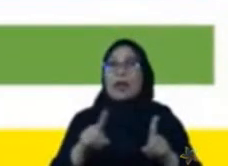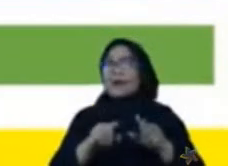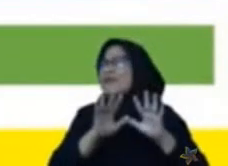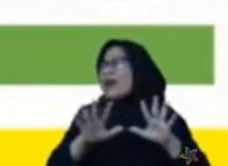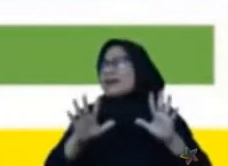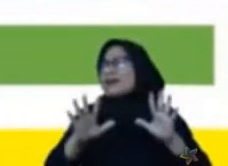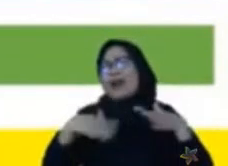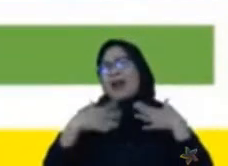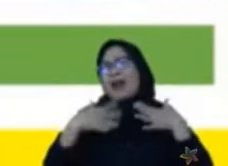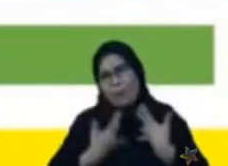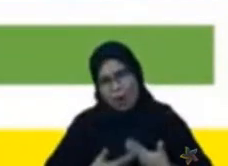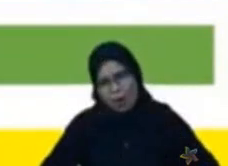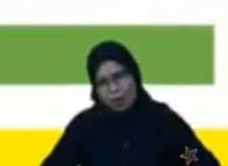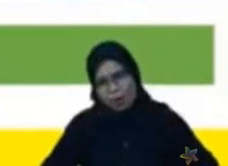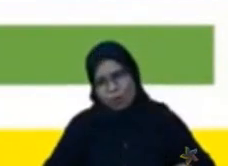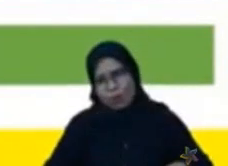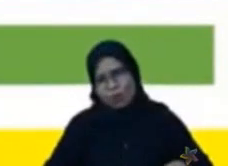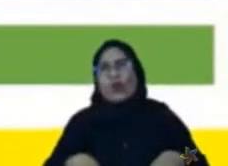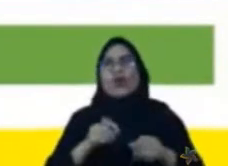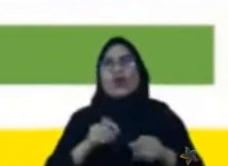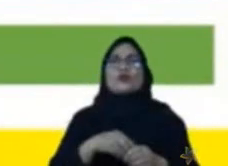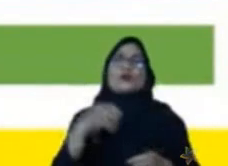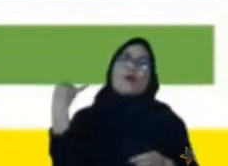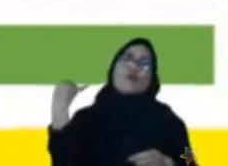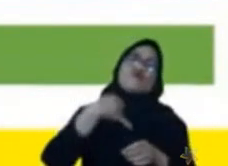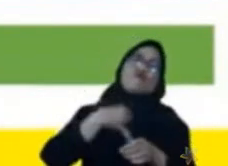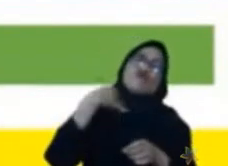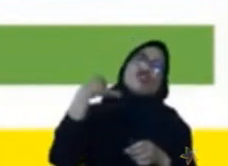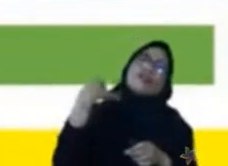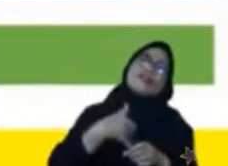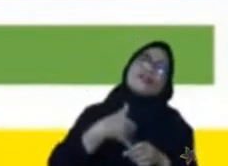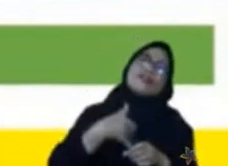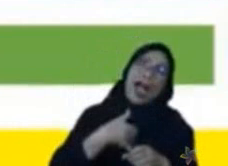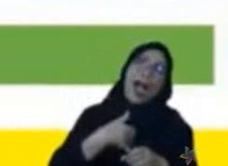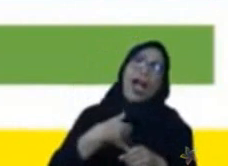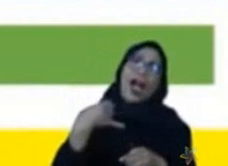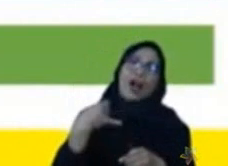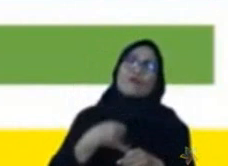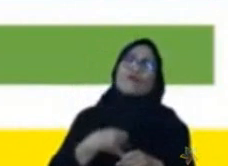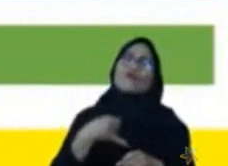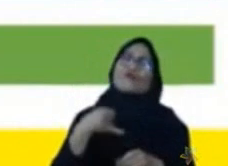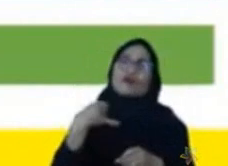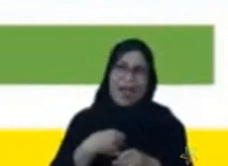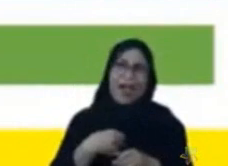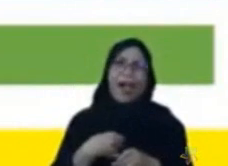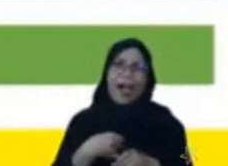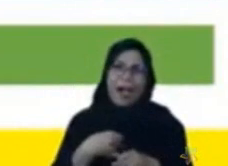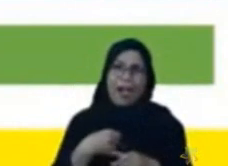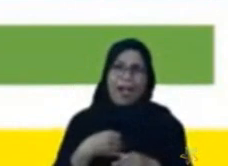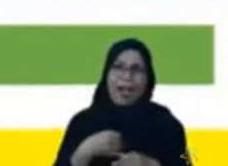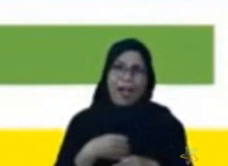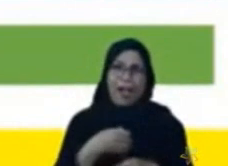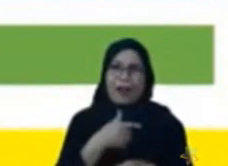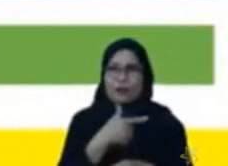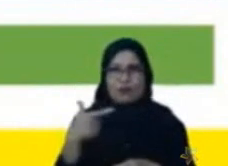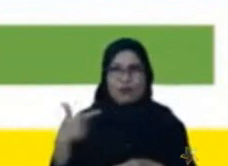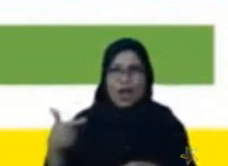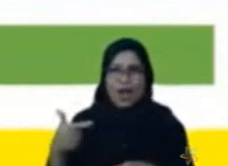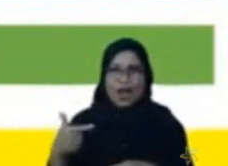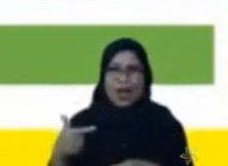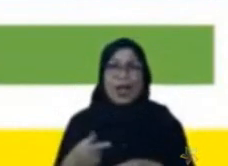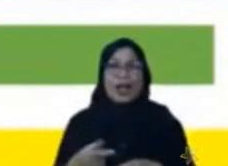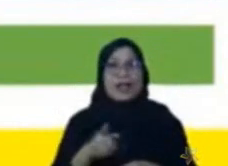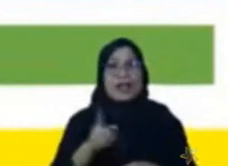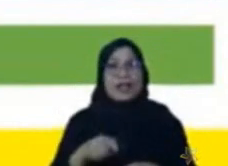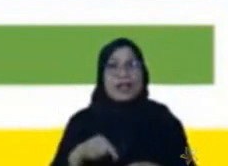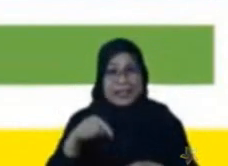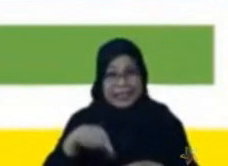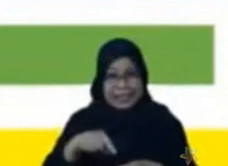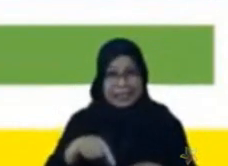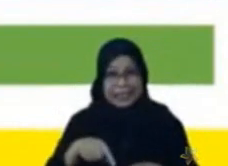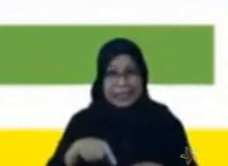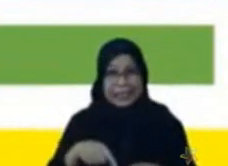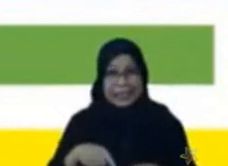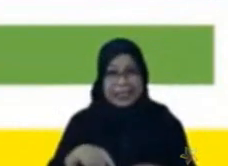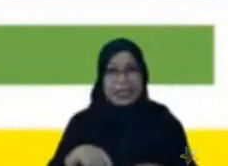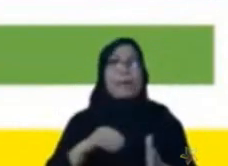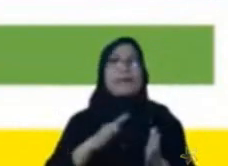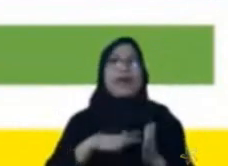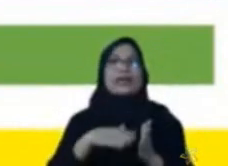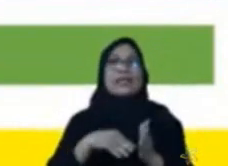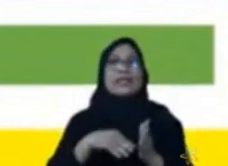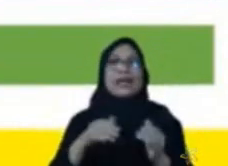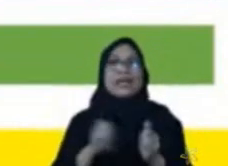mengeluhkan tentang pulsa ya, Pak ya, di sini, karena pembelajaran di tempat kami itu masih dilakukan secara